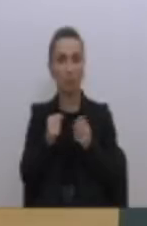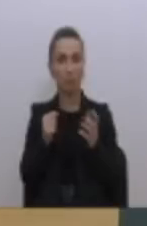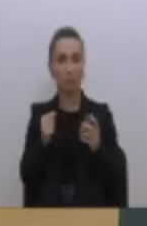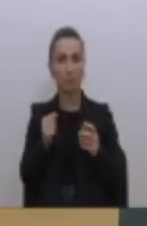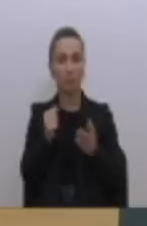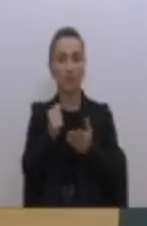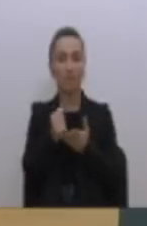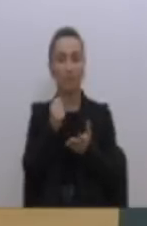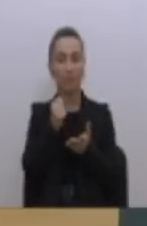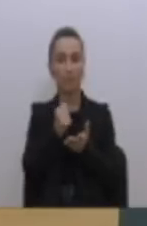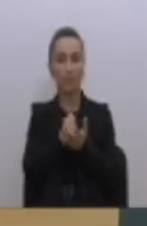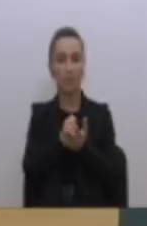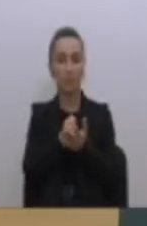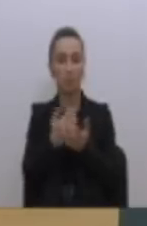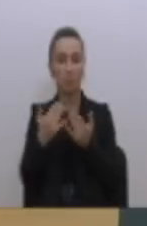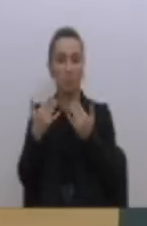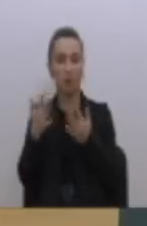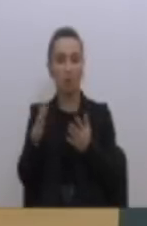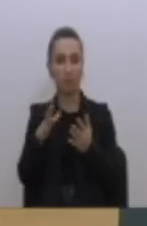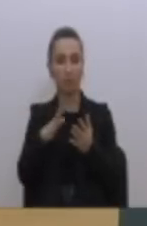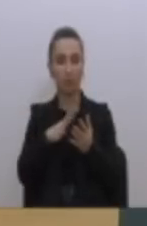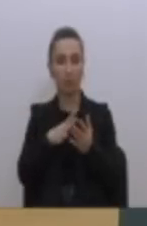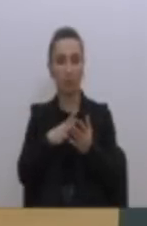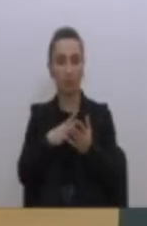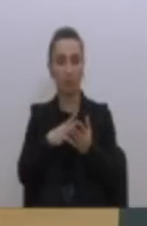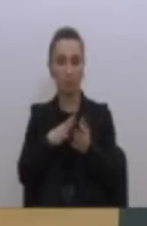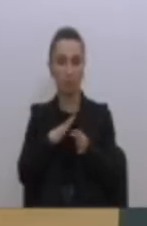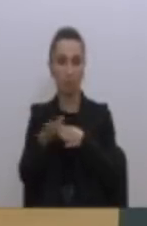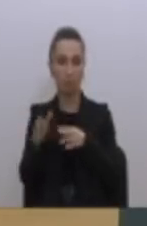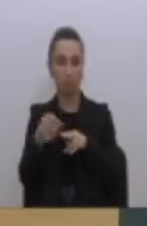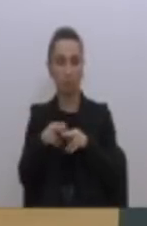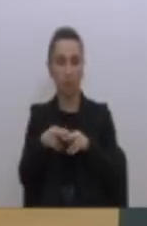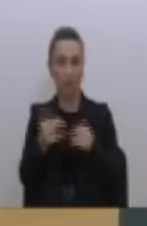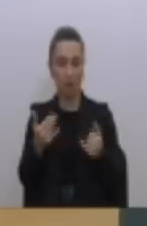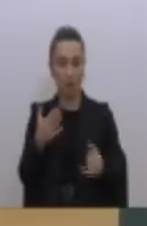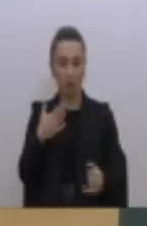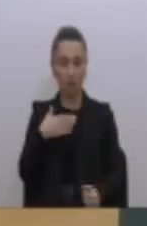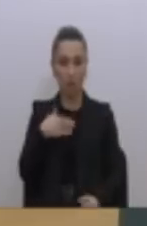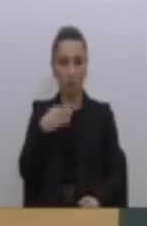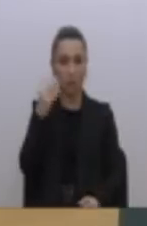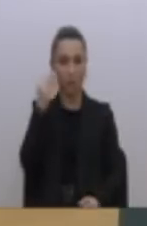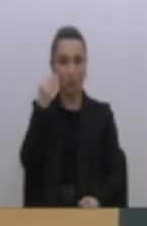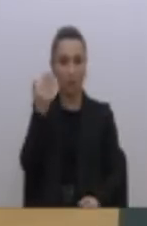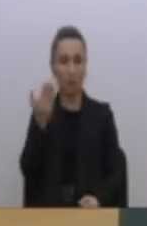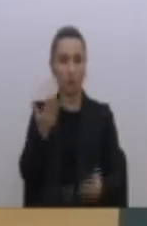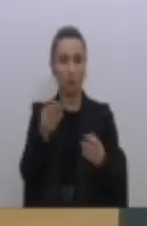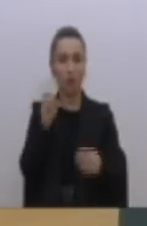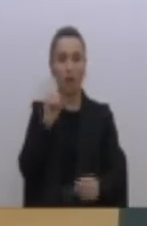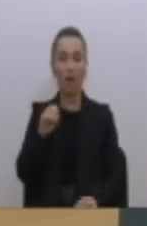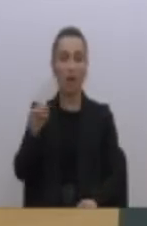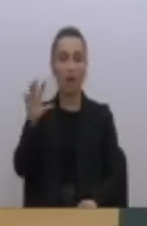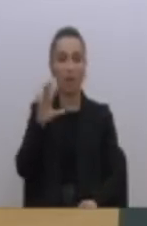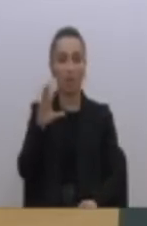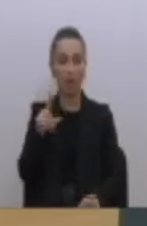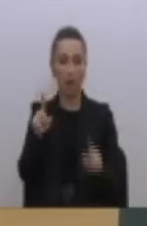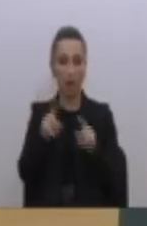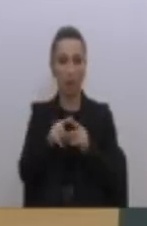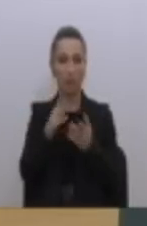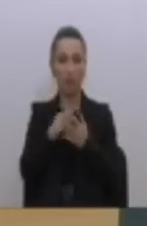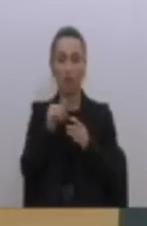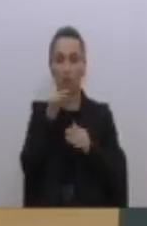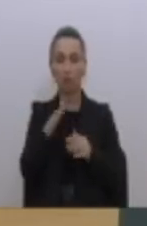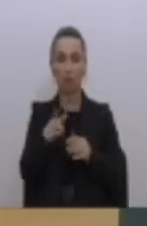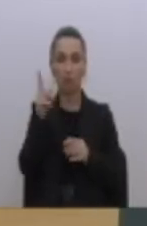ვიზა ლიბერალიზაციის მოთხოვნებში იყო. ეხლა ჩვენი დამოკიდებულება თუ ევროკავშირის მიმართ ასეთია, თითქოს